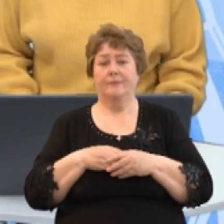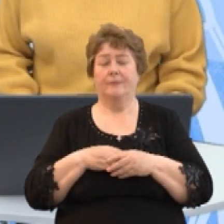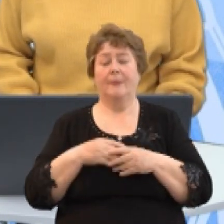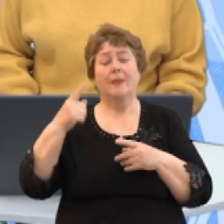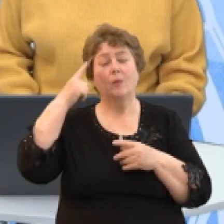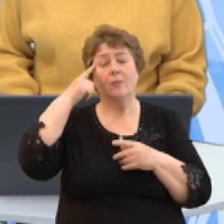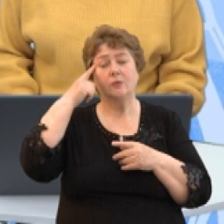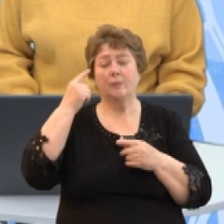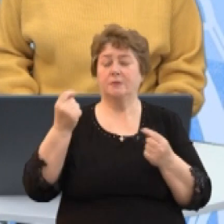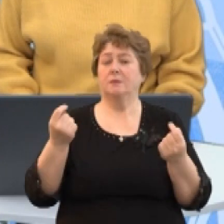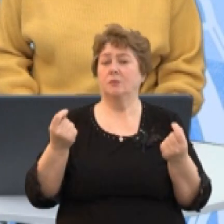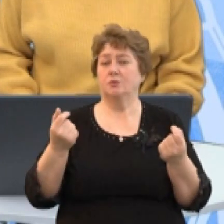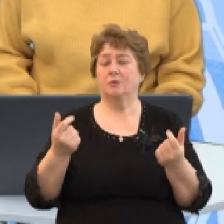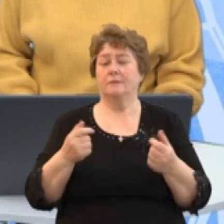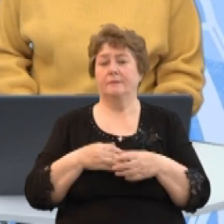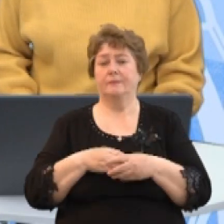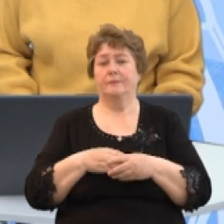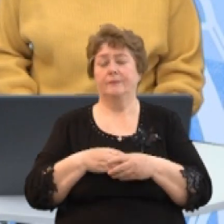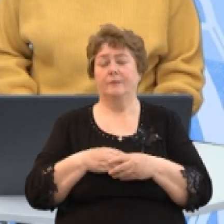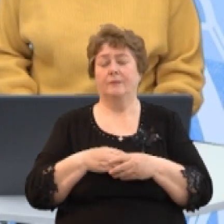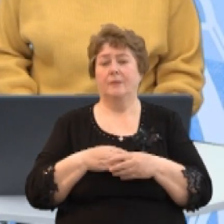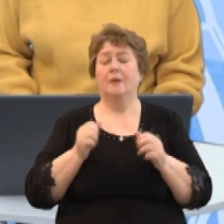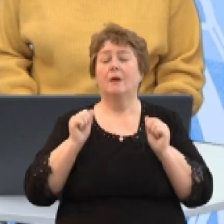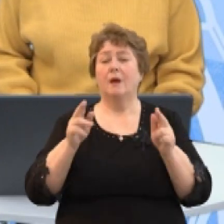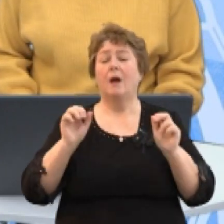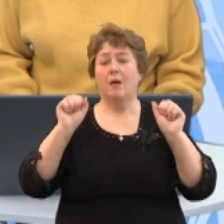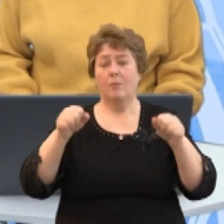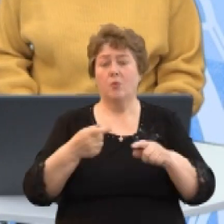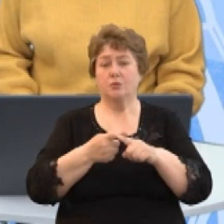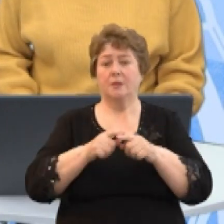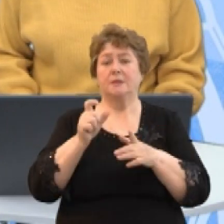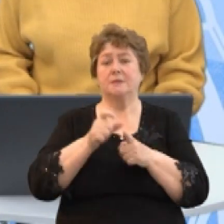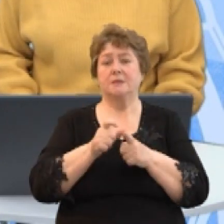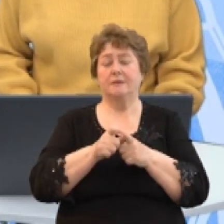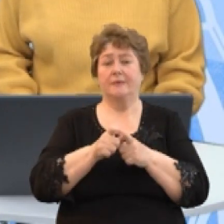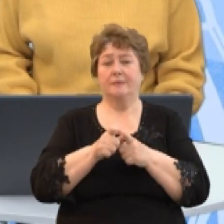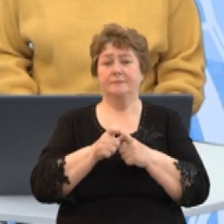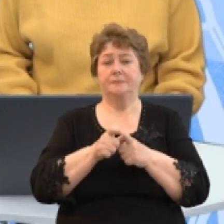подумает ножка как мой на эти слова